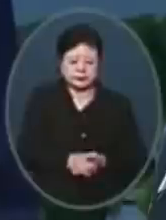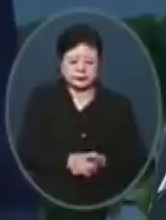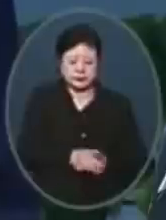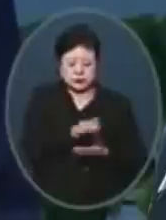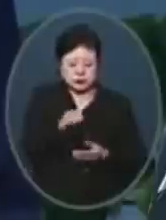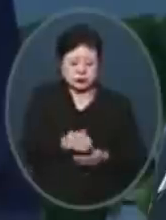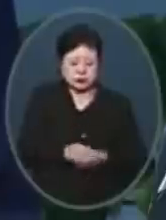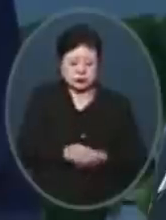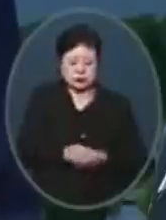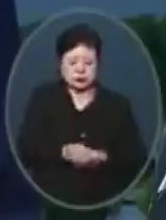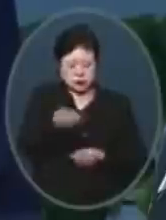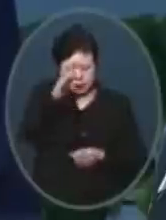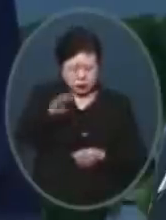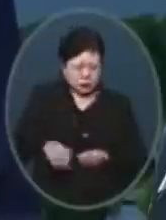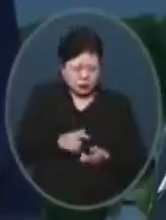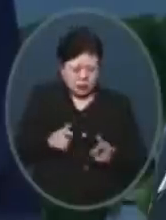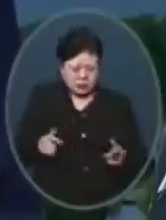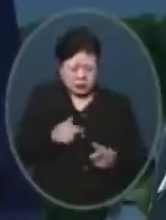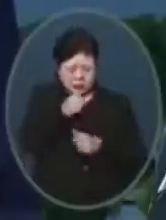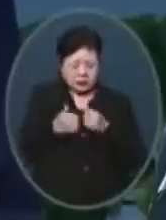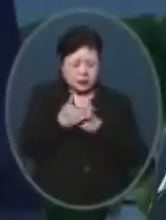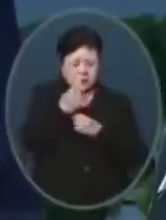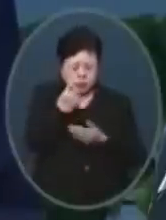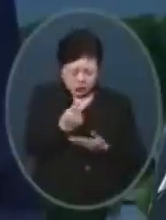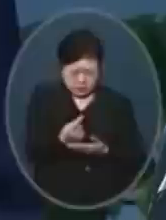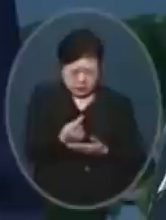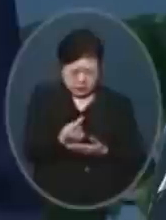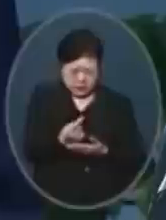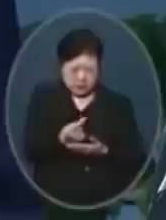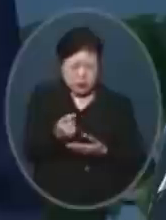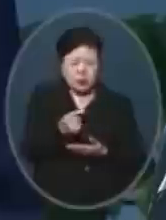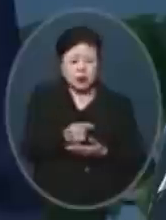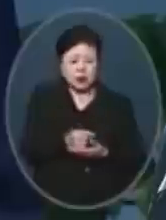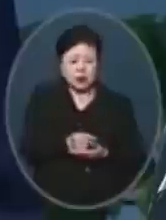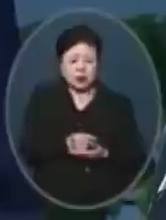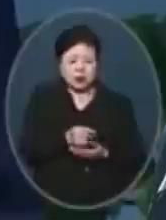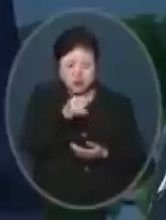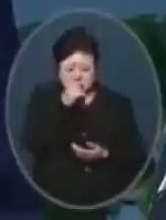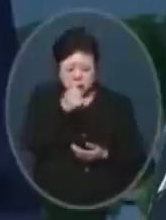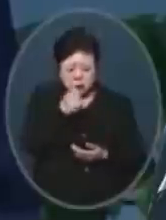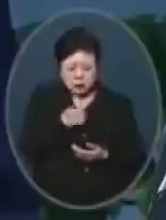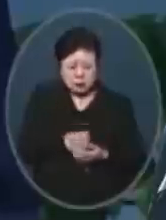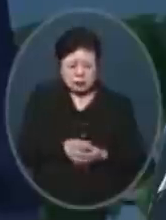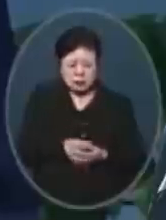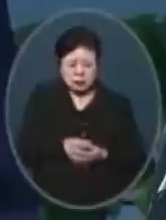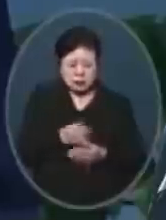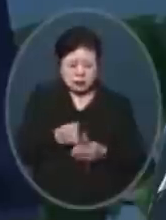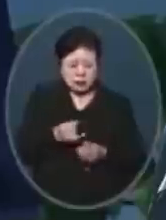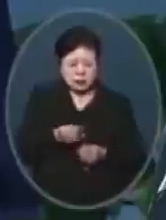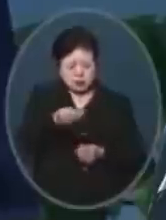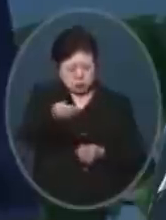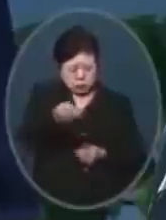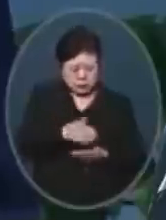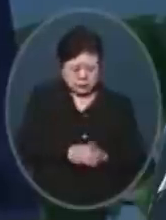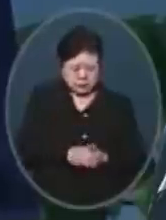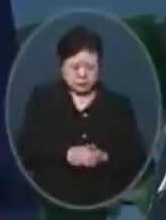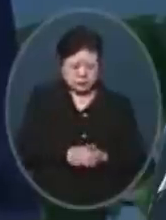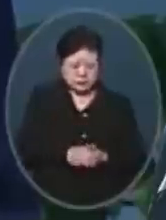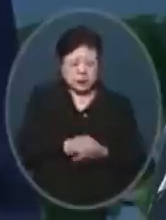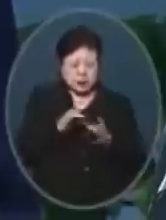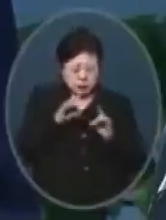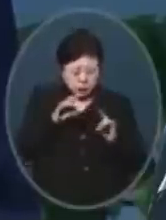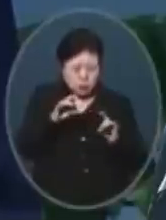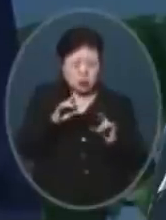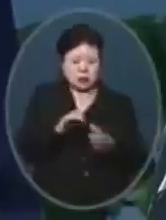머리가 되고 꼬리 안 되는 하나님의 은총이 있어서 무엇이 우리에게 있어야 남에게 나누어 줄 수 있는 것입니다. 선교를